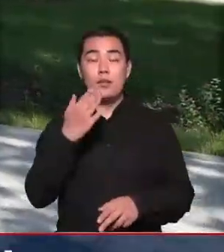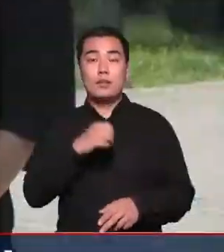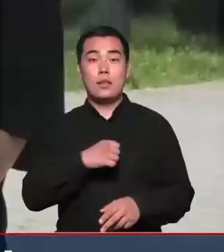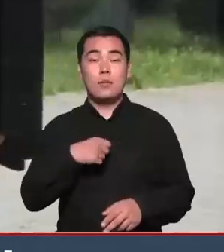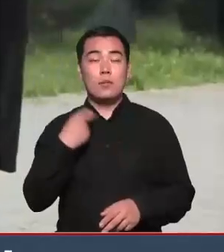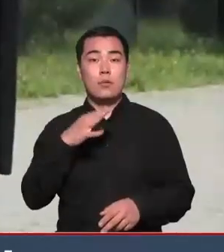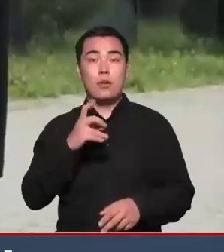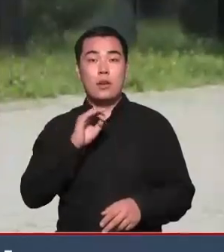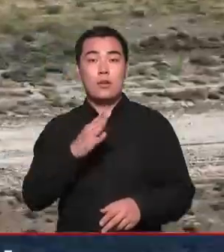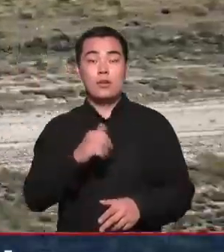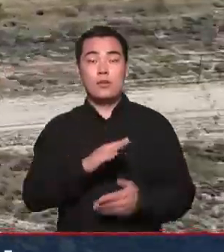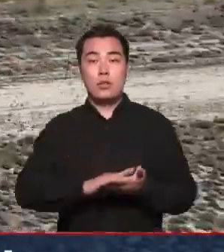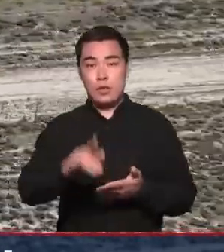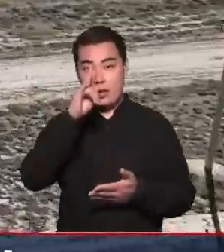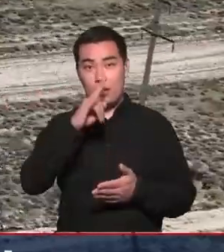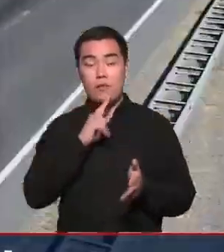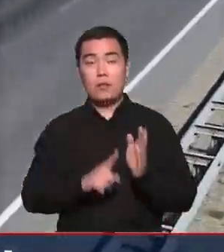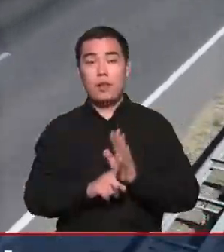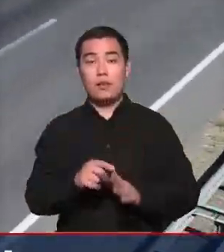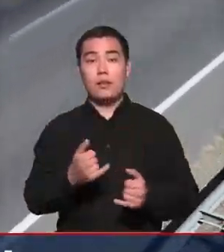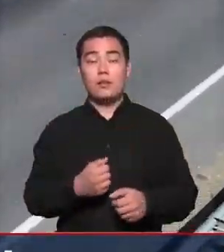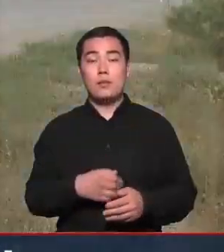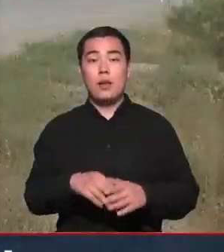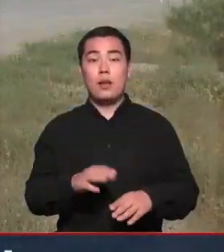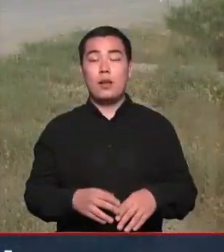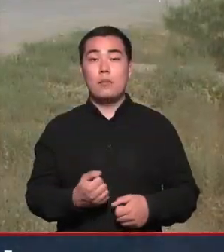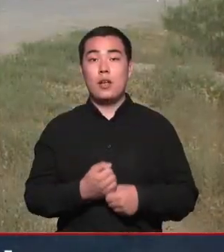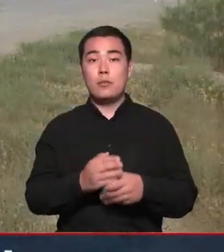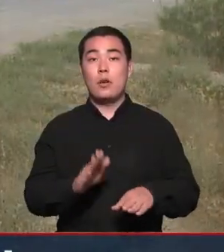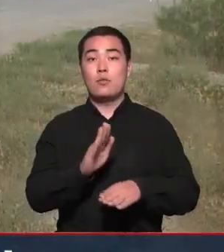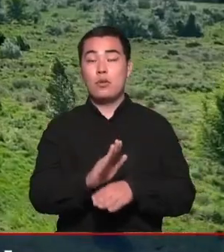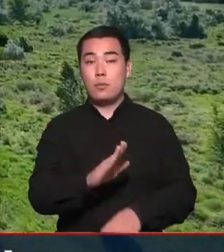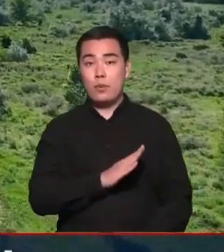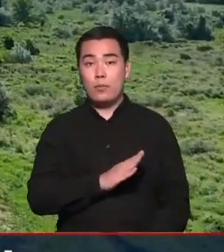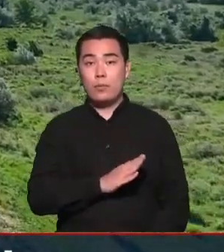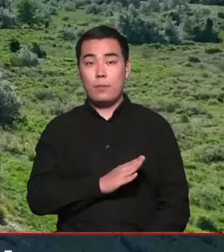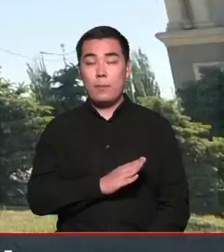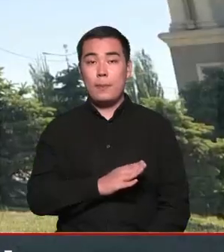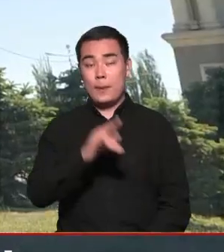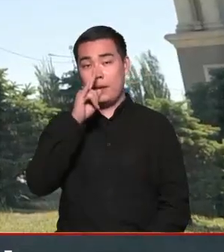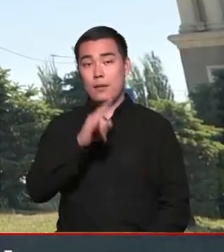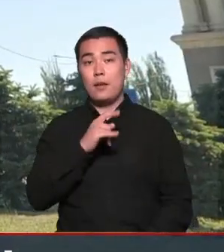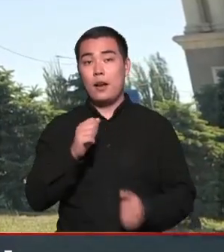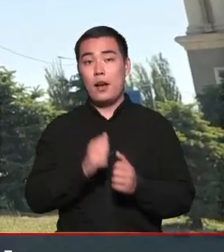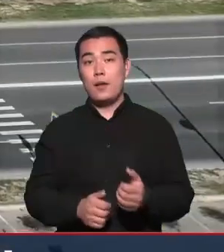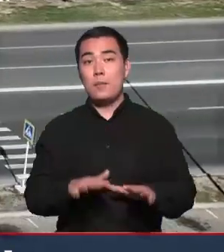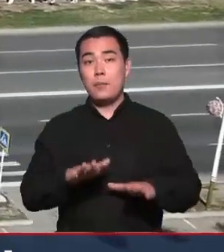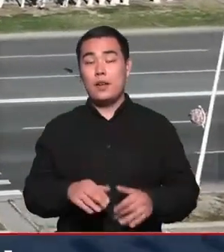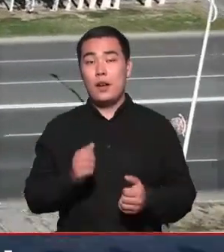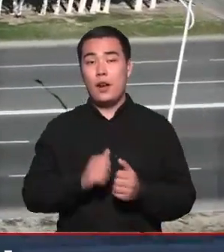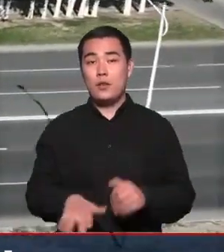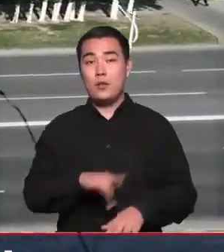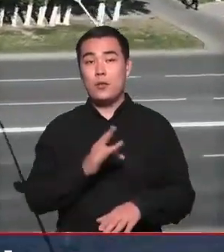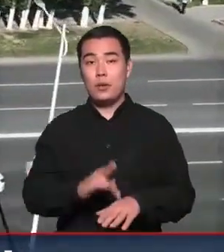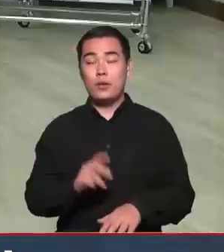Жомарт Тоқаевтың таза Қазақстан бастамасы аясында қолға алынды. Таза қала бағдарламасы. Қазақстанның әр өңіріне, әр қаласына